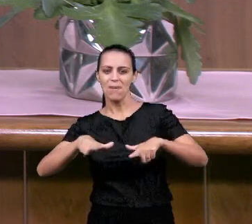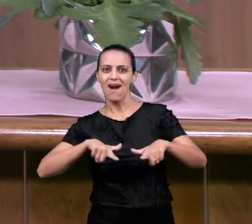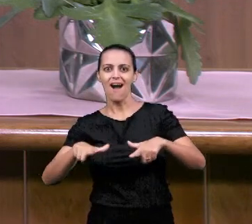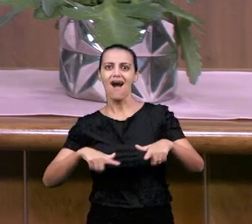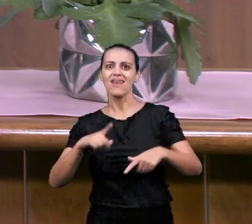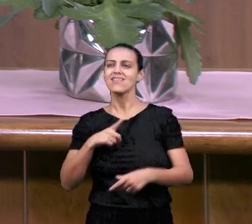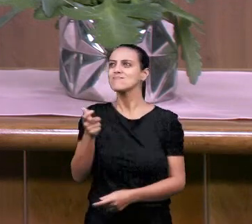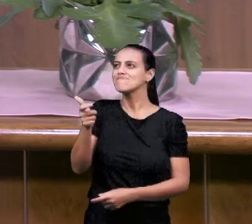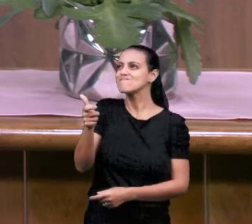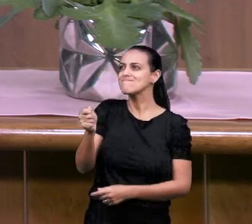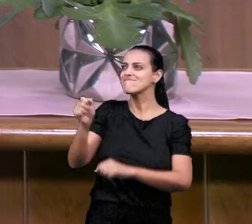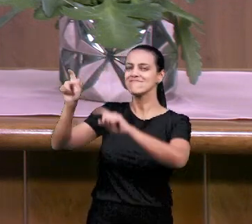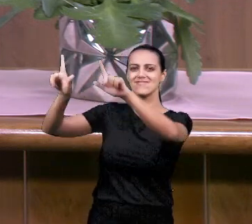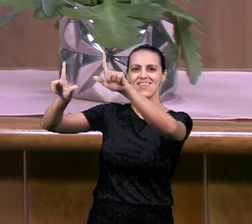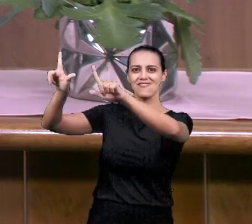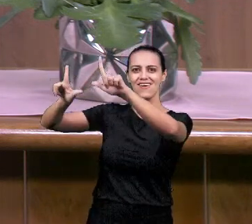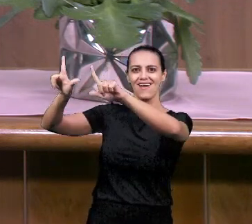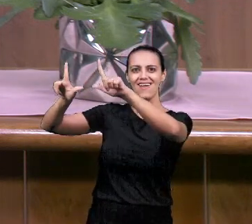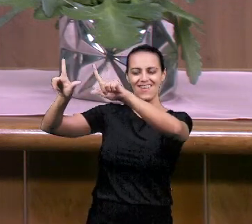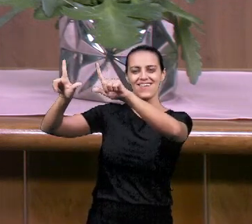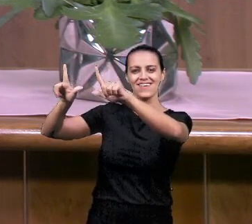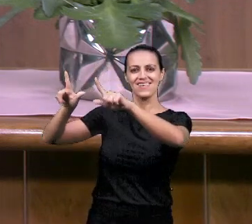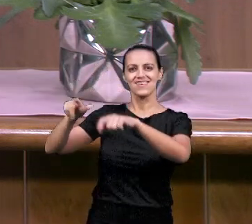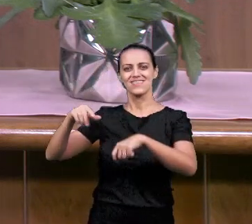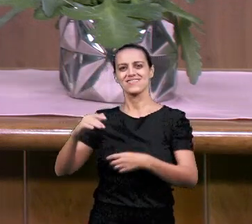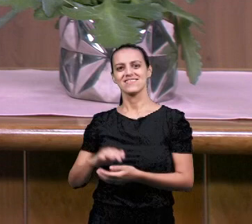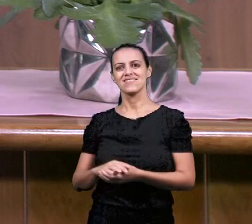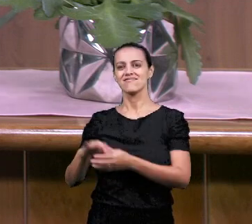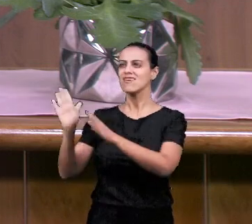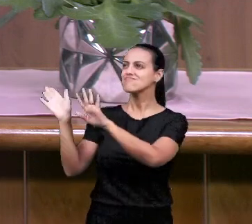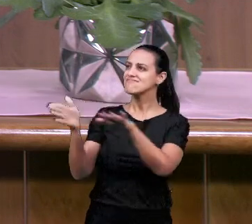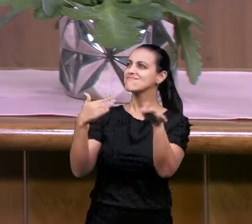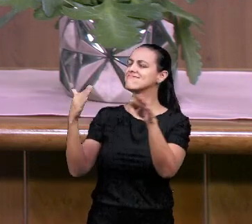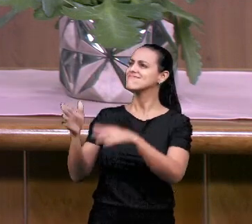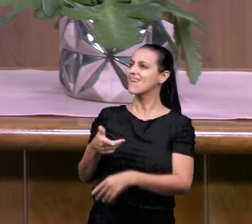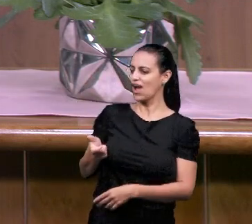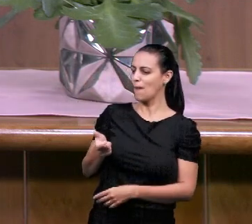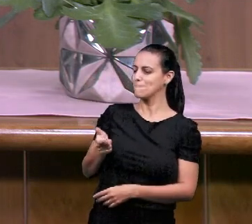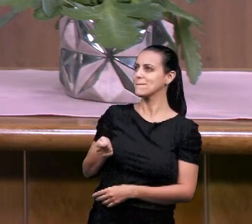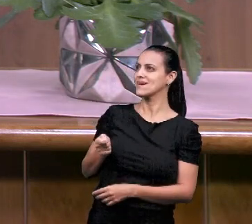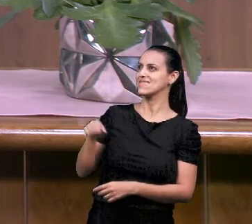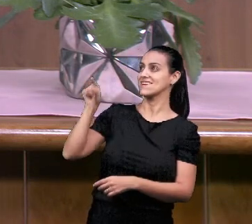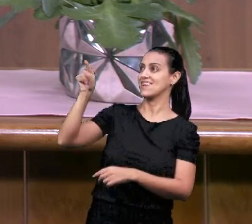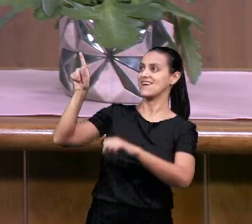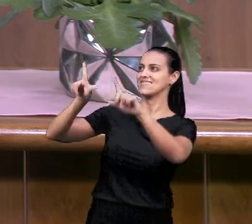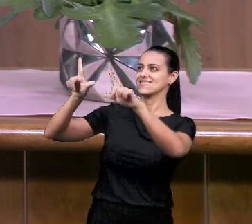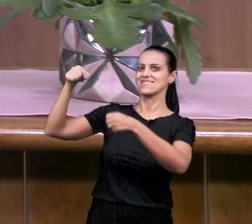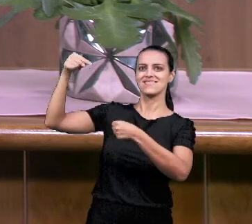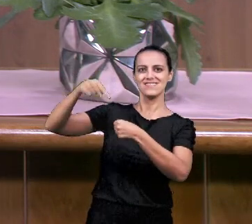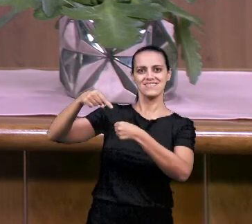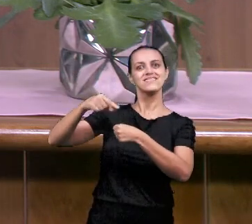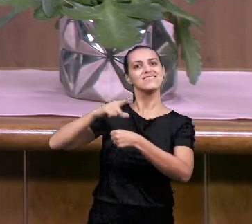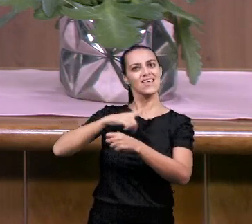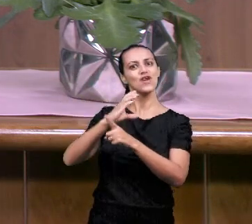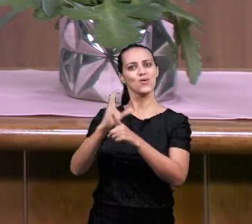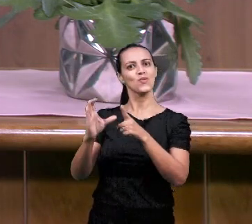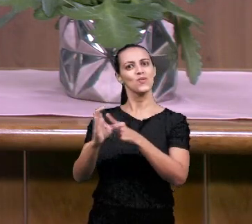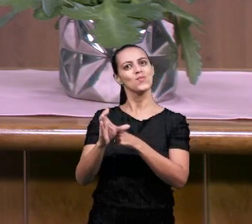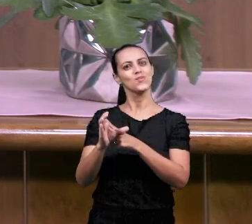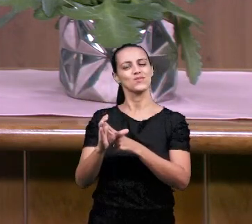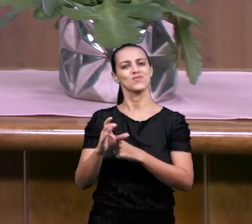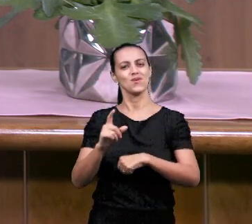une entreprise, une affaire où il y a une télé qui passe la programmation aux clients, ben, vous